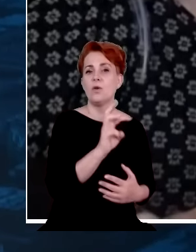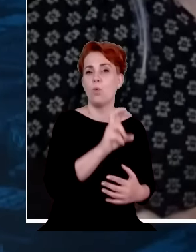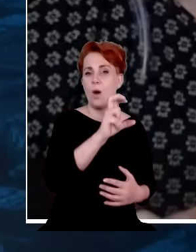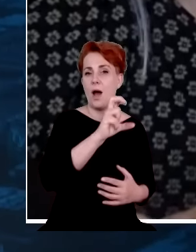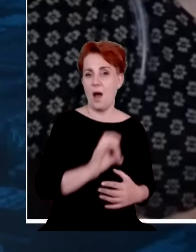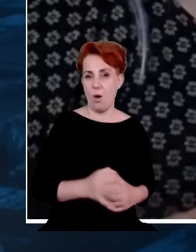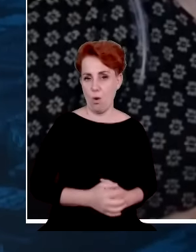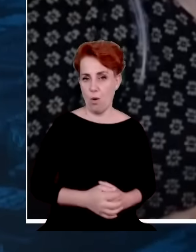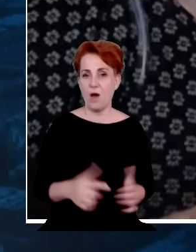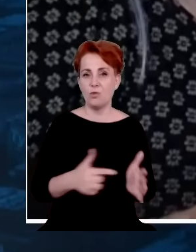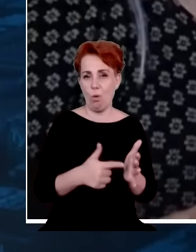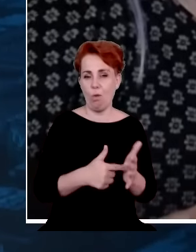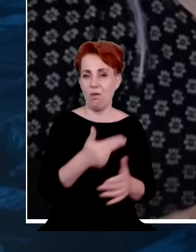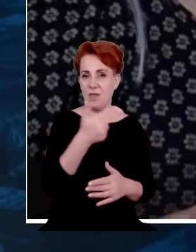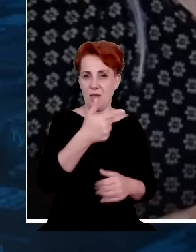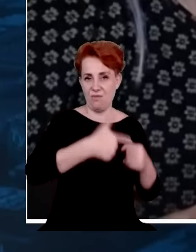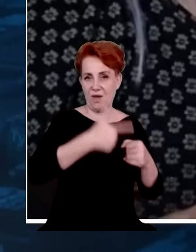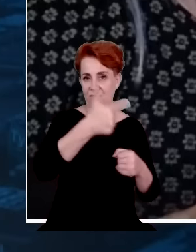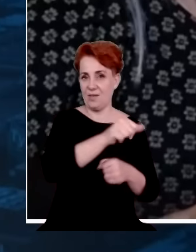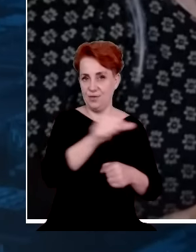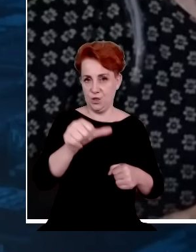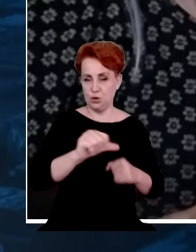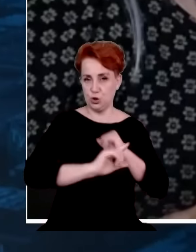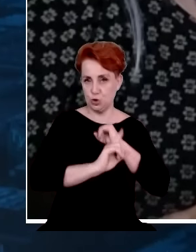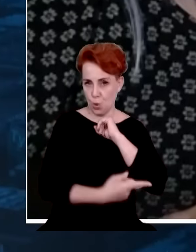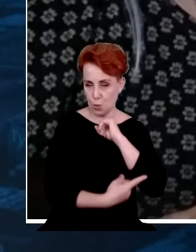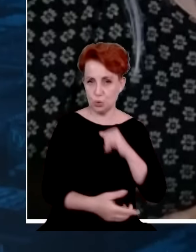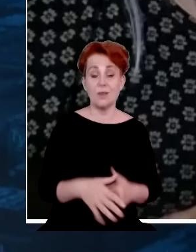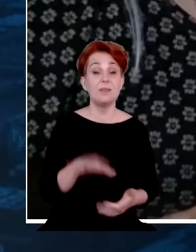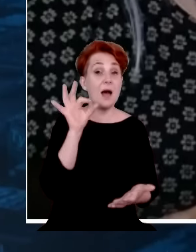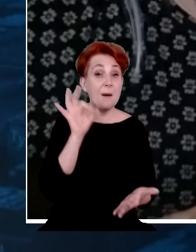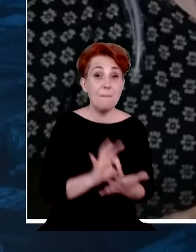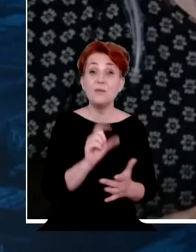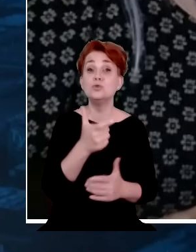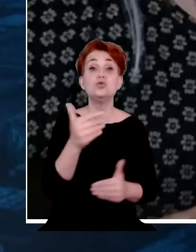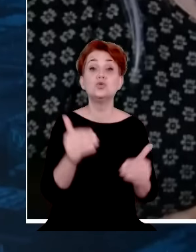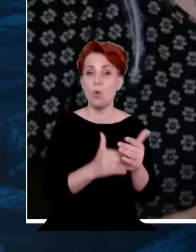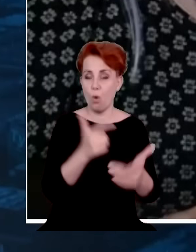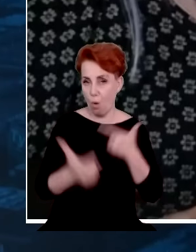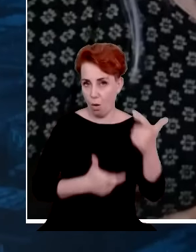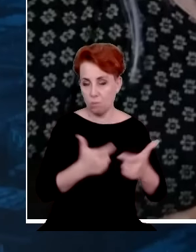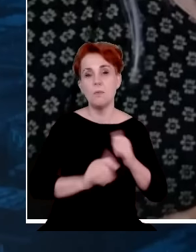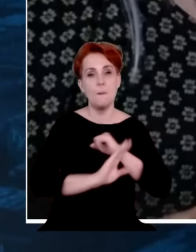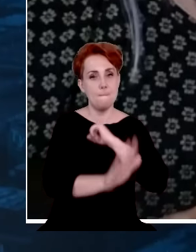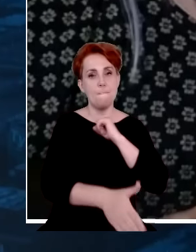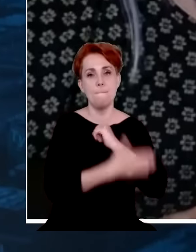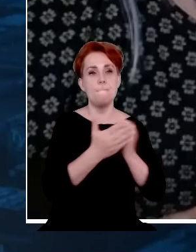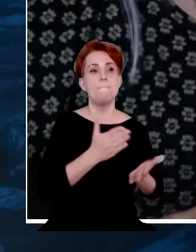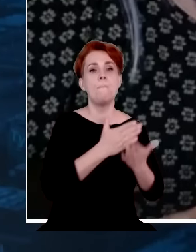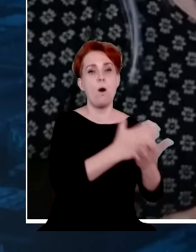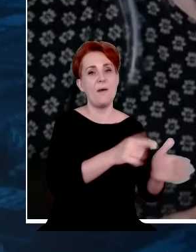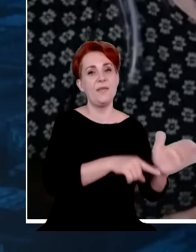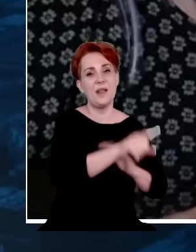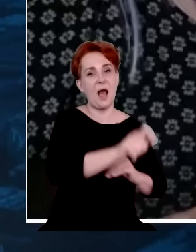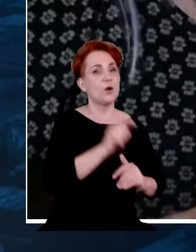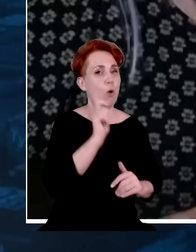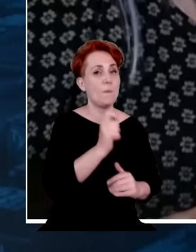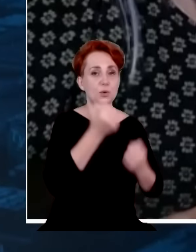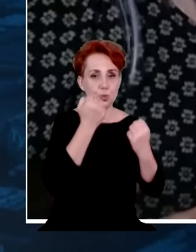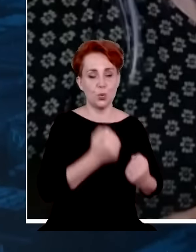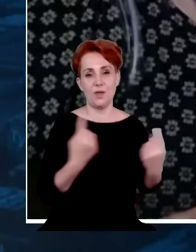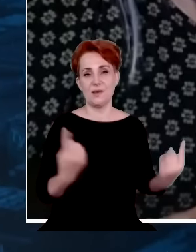22 tygodniu z całą pewnością to co należy robić to pomagać kobietom które są w trudnej sytuacji i z